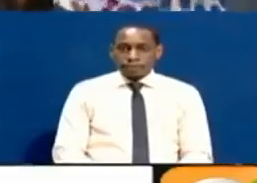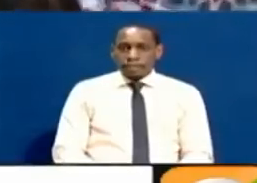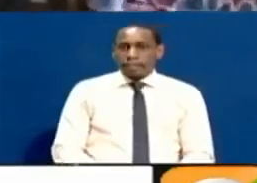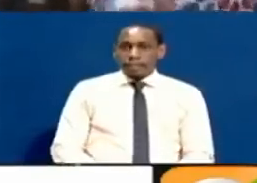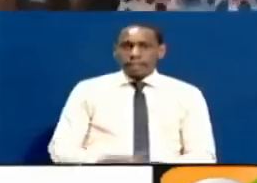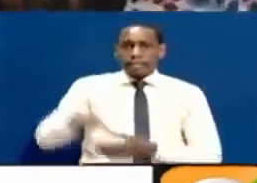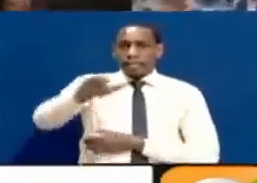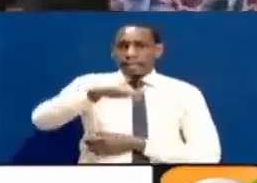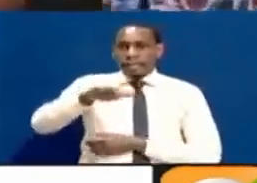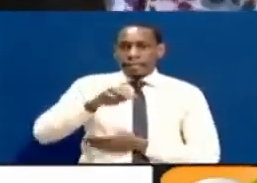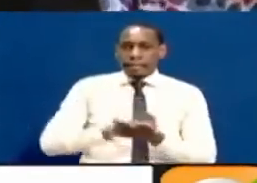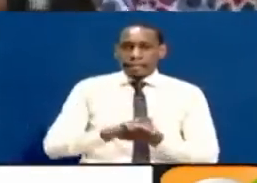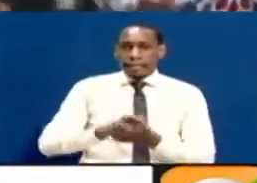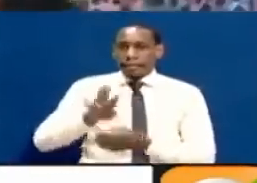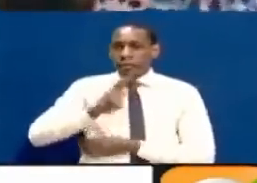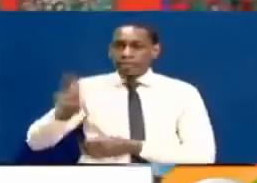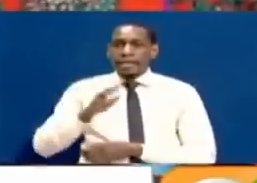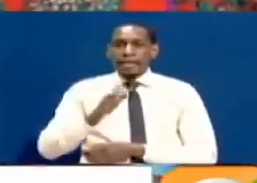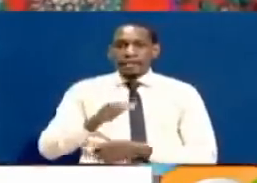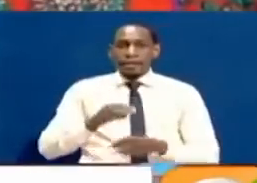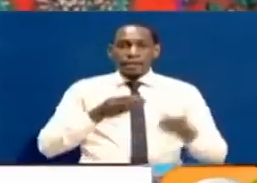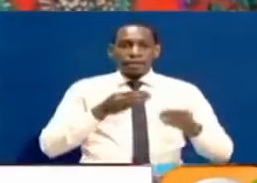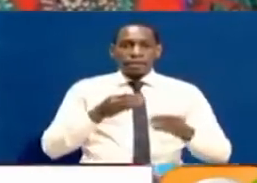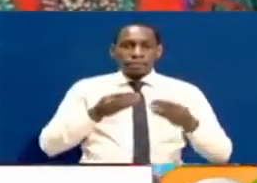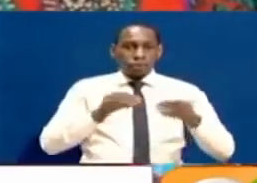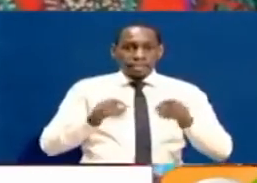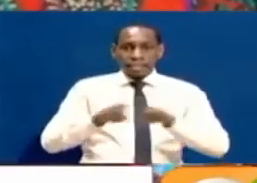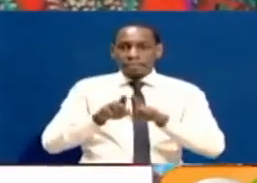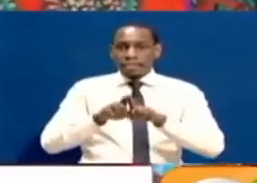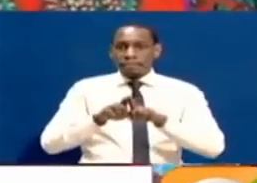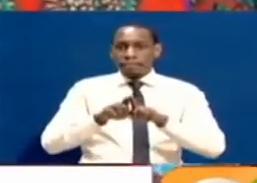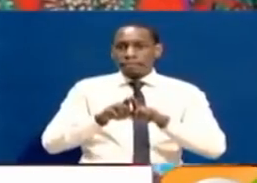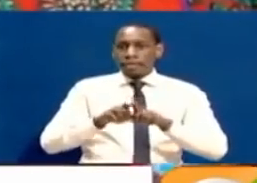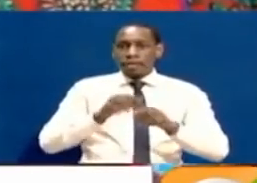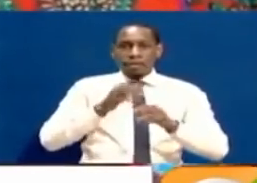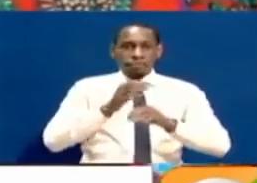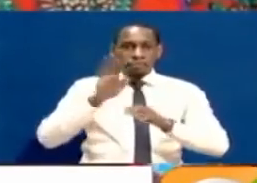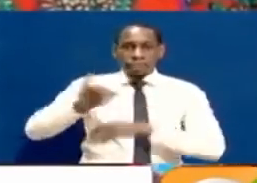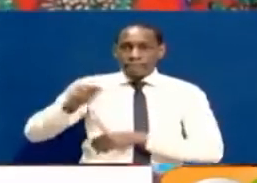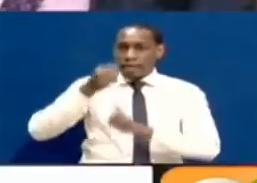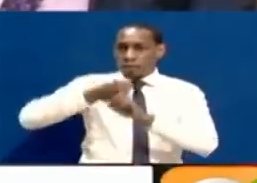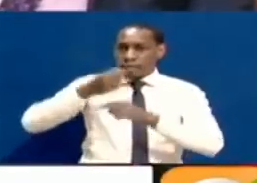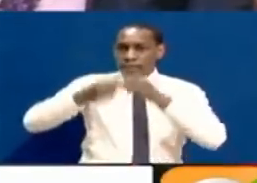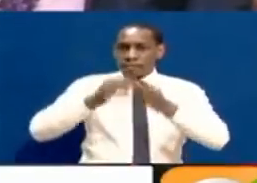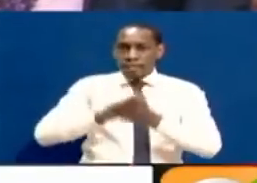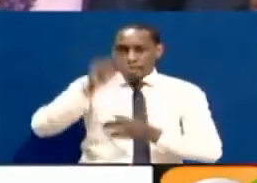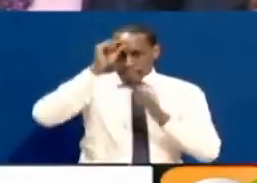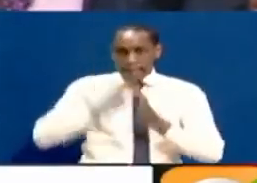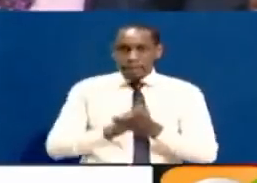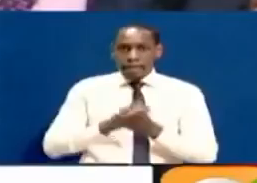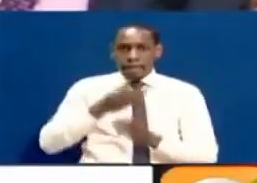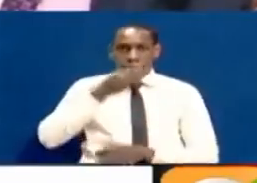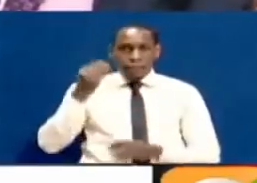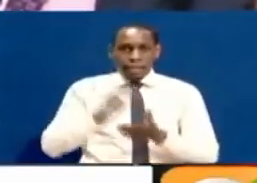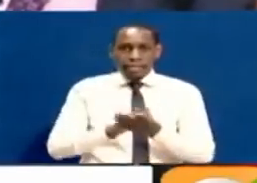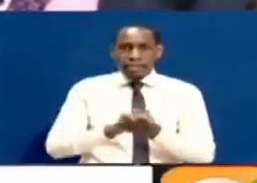Katika maeneo ya magharibi kaunti ya Busia, ngoma ya rege ilitamba huku magavana Wycliffe Oparanya, Sos Peter